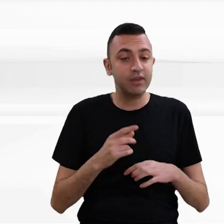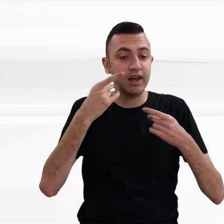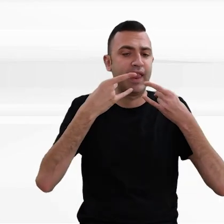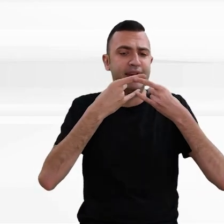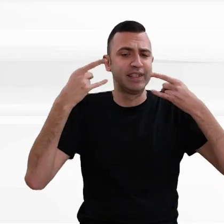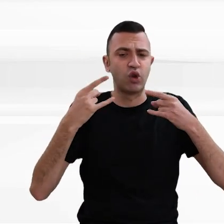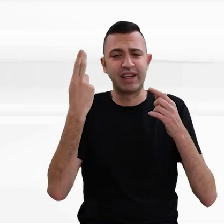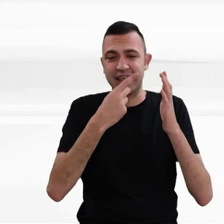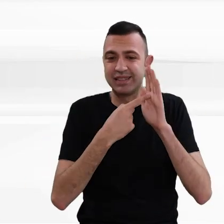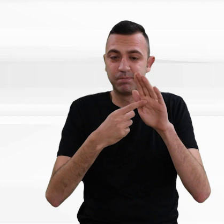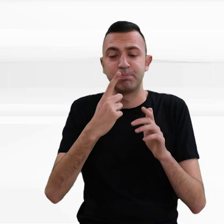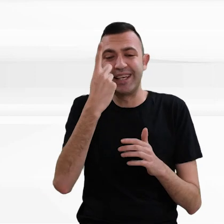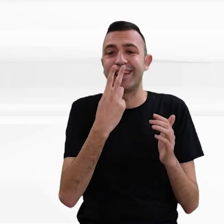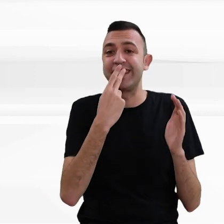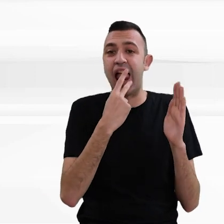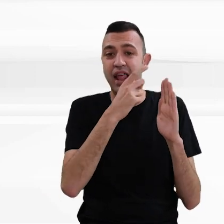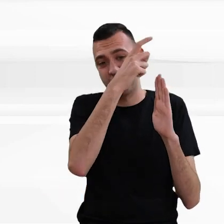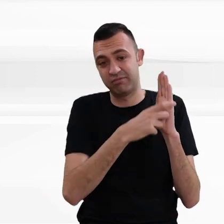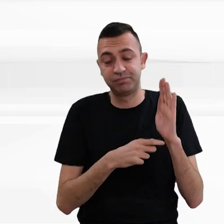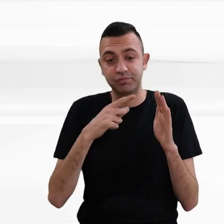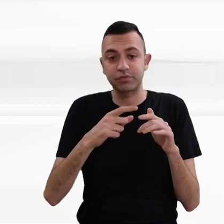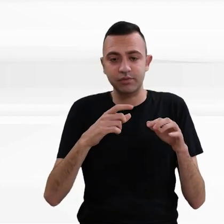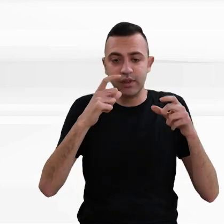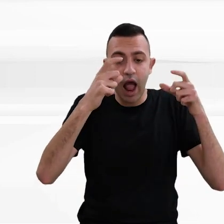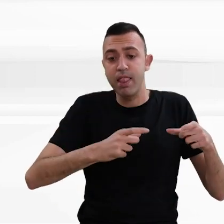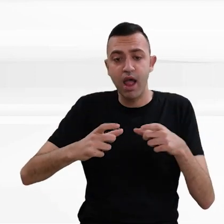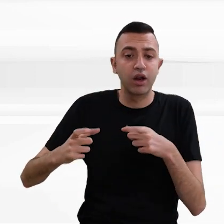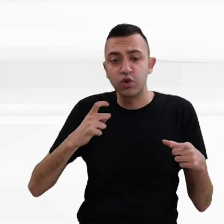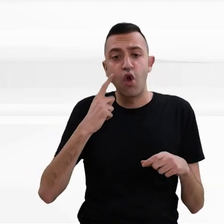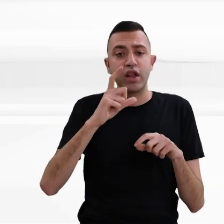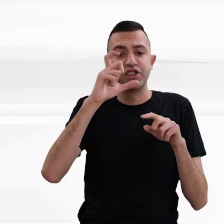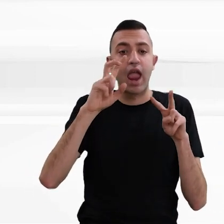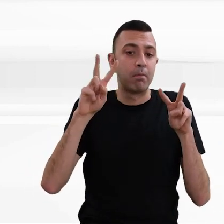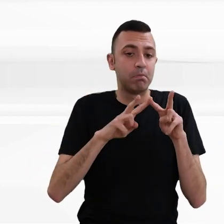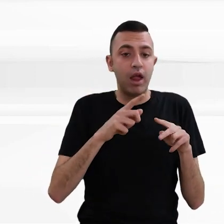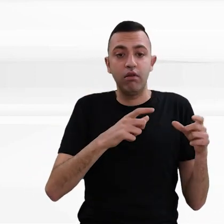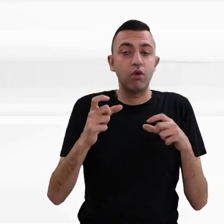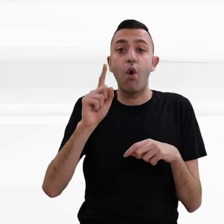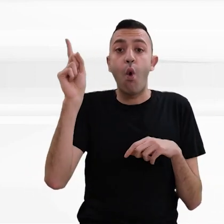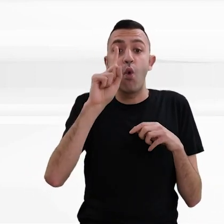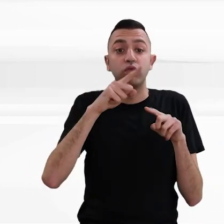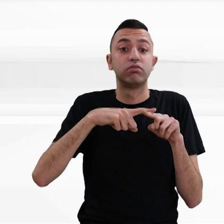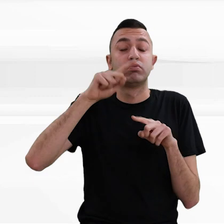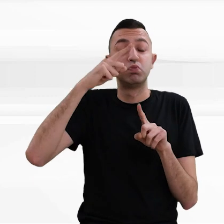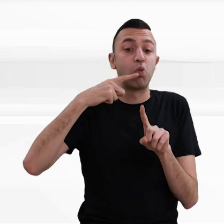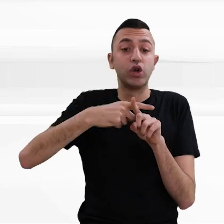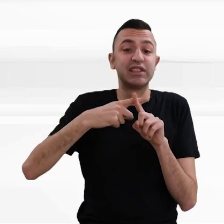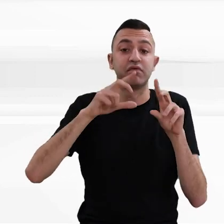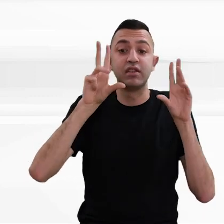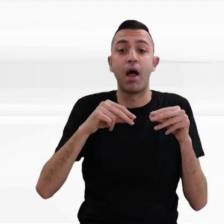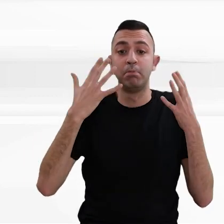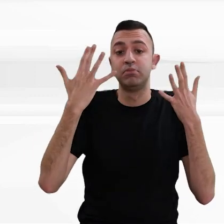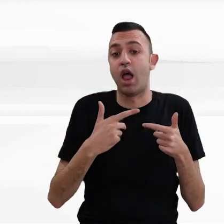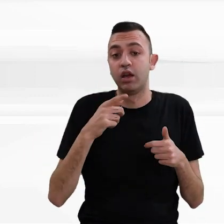bir dikdörtgen şeklindeki bir kağıt alanları santimetrekare cinsinden ondan büyük birer tam kare pozitif tam sayı